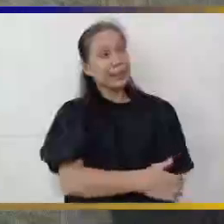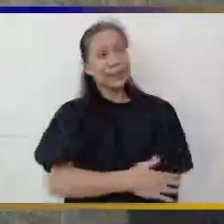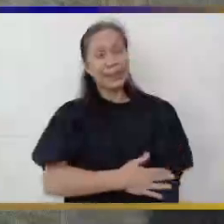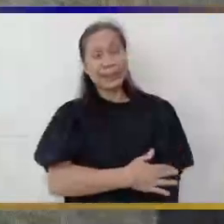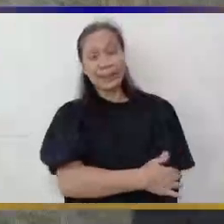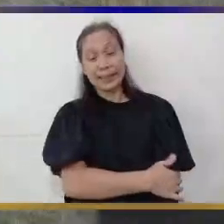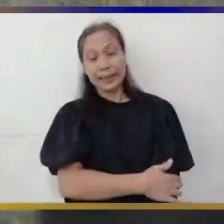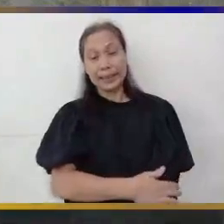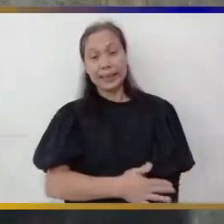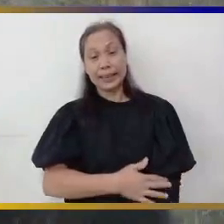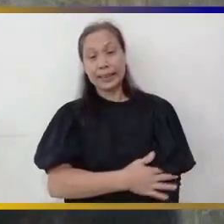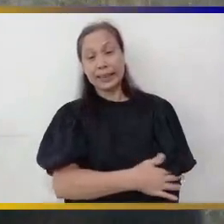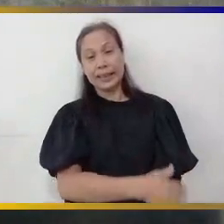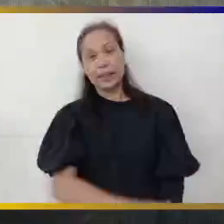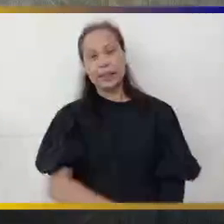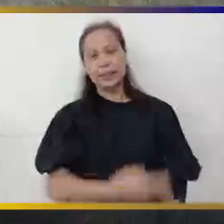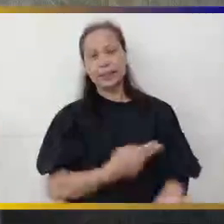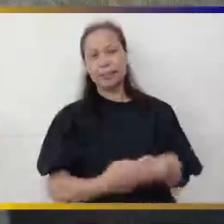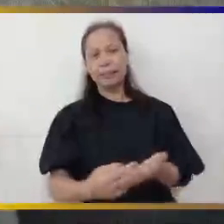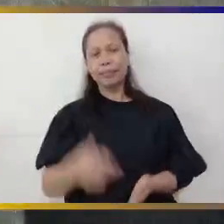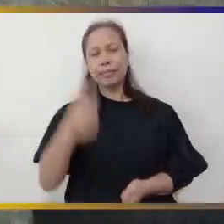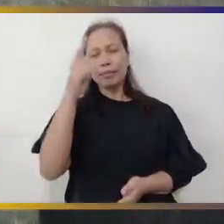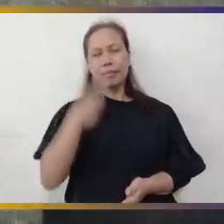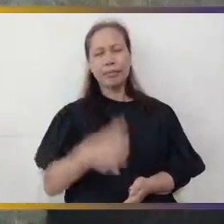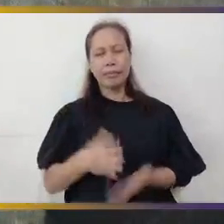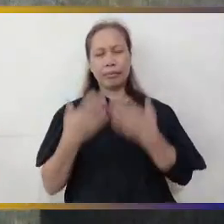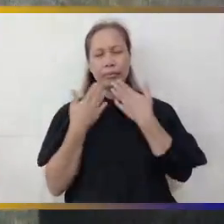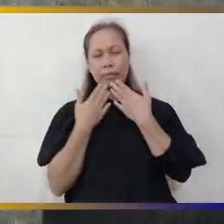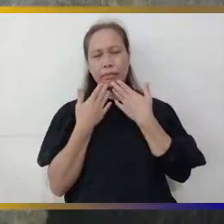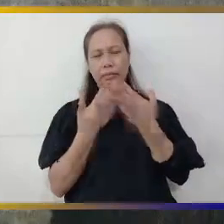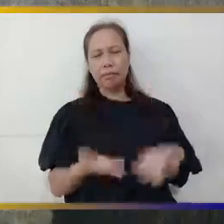lahat Dakilang Diyos Salamat